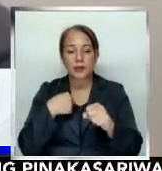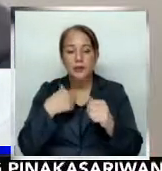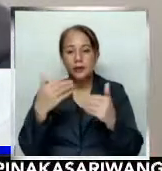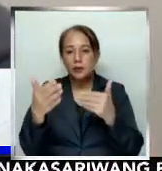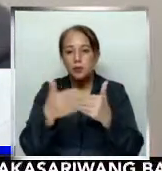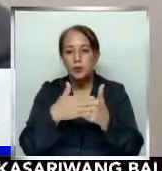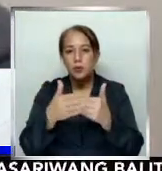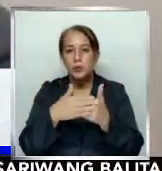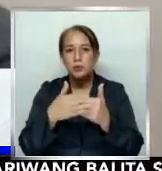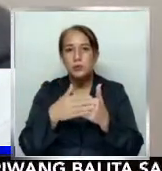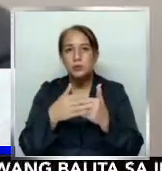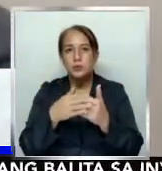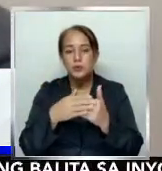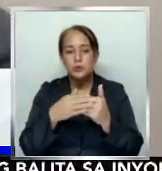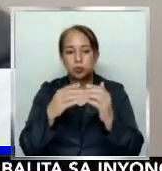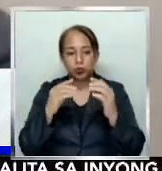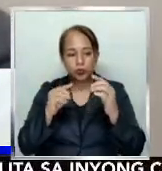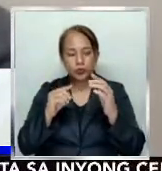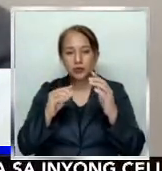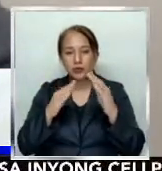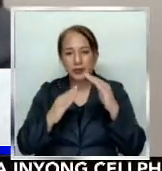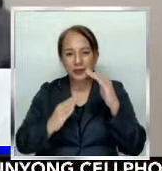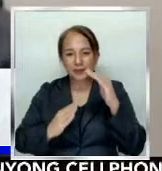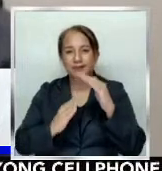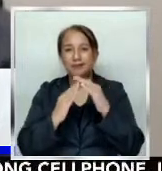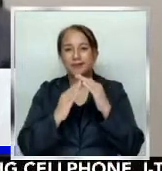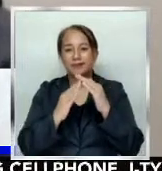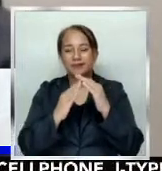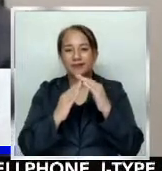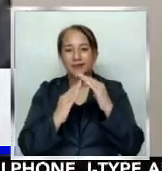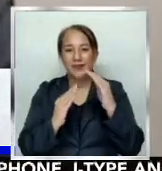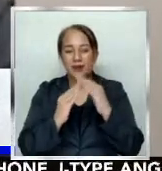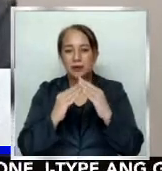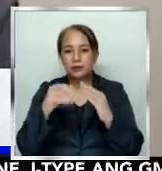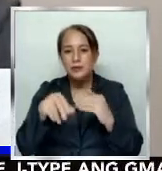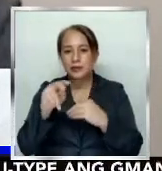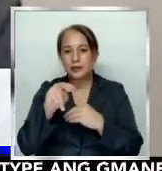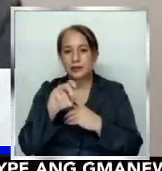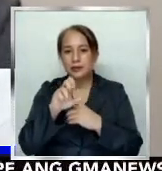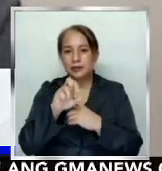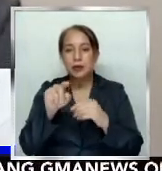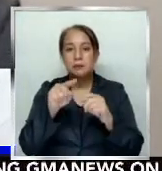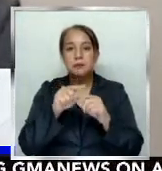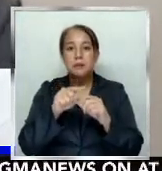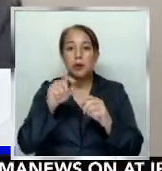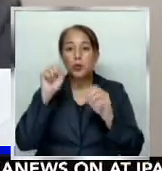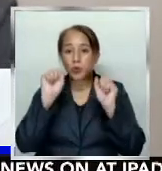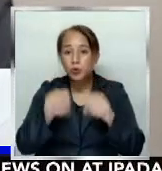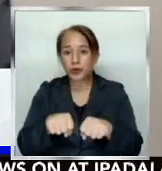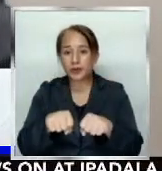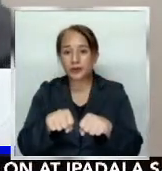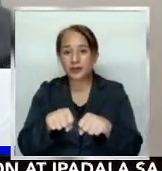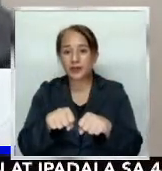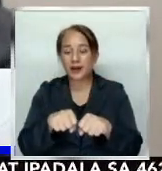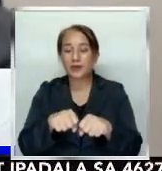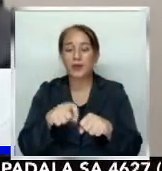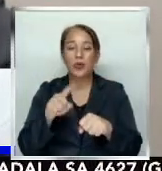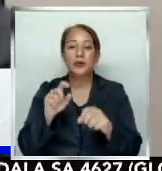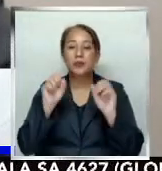peaking, to getting to the peak sa NCR, but could lang yan. I mean, it's just a possibility.